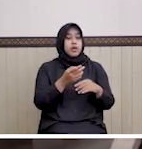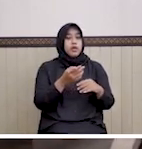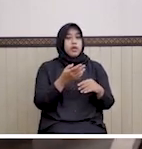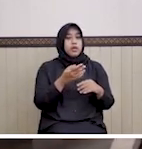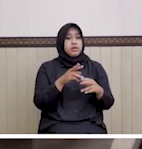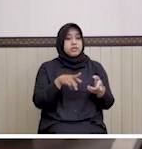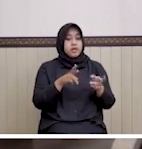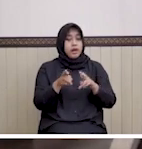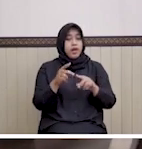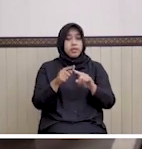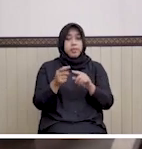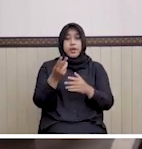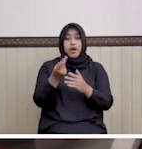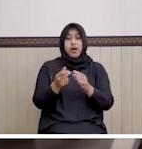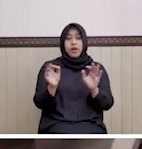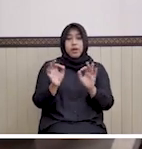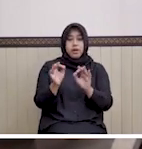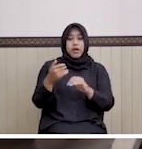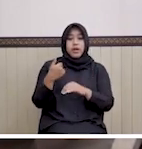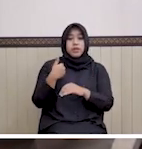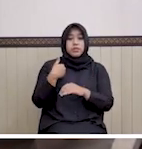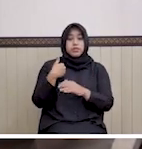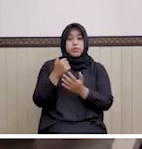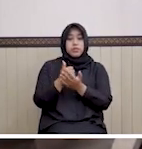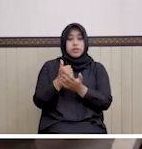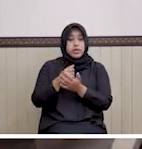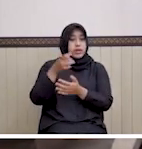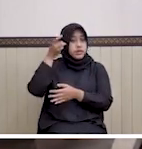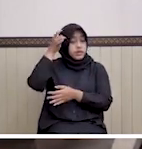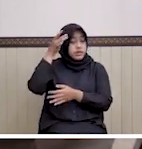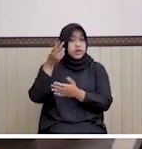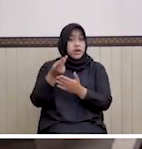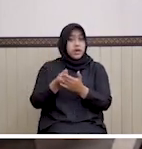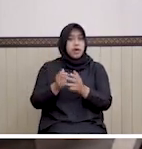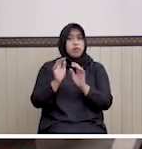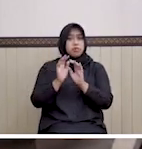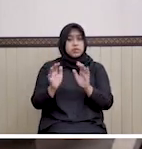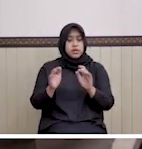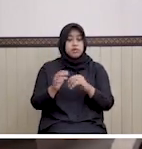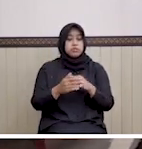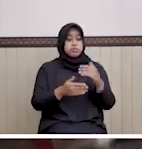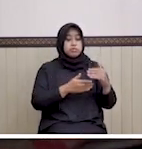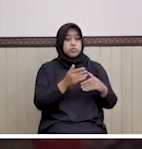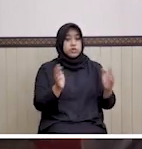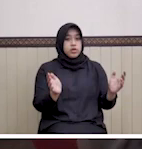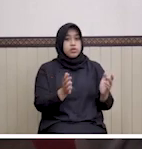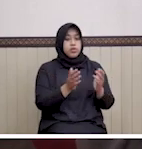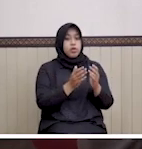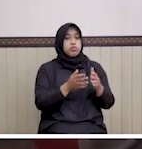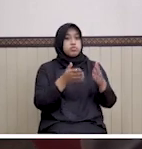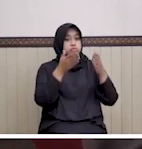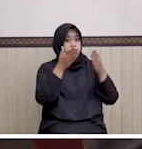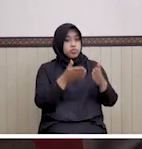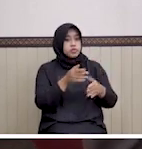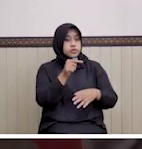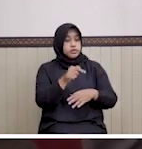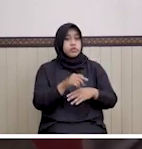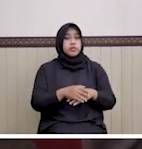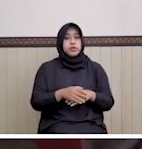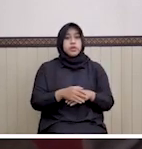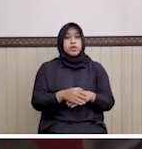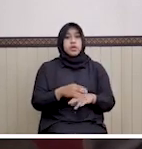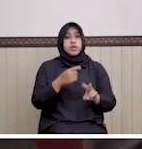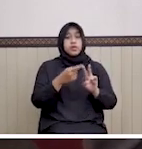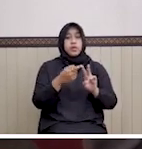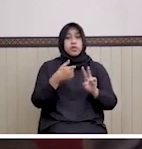nah di desa itu besar sekali anggarannya kenapa itu tidak kemudian kita Dorong ke arah sana yang